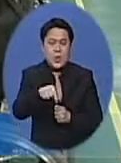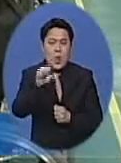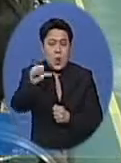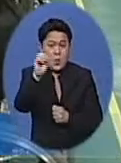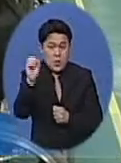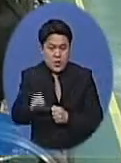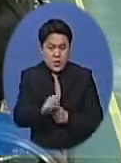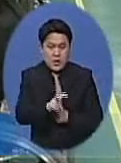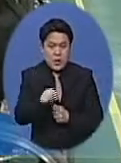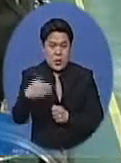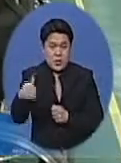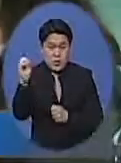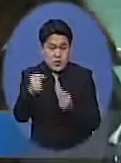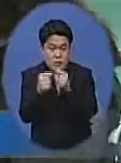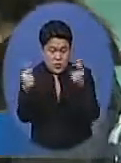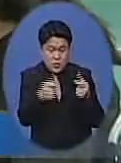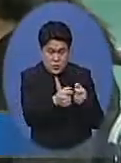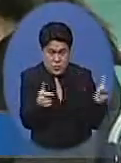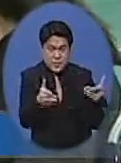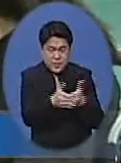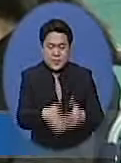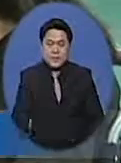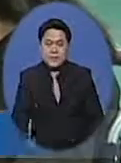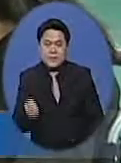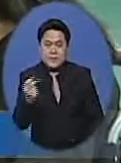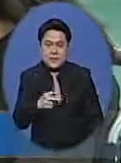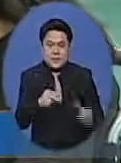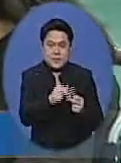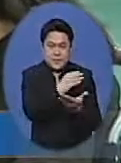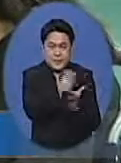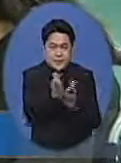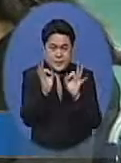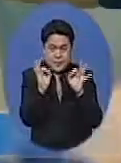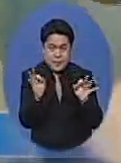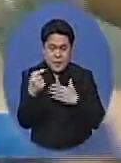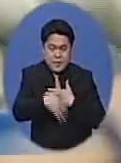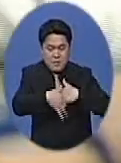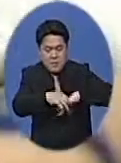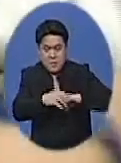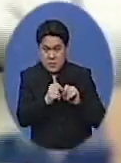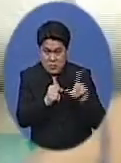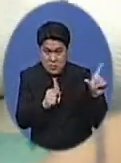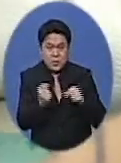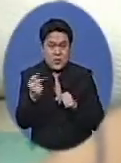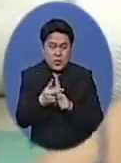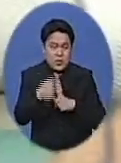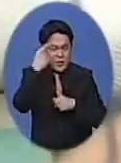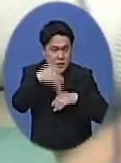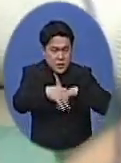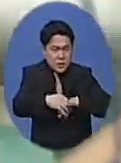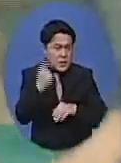16.5%, 20.9% 증가했습니다. 또 장애 유형별로는 지체장애가 가장 많았고